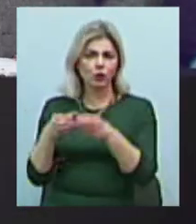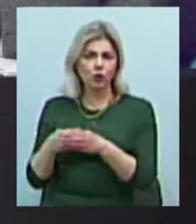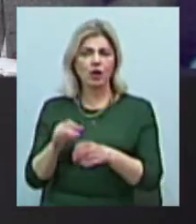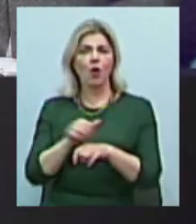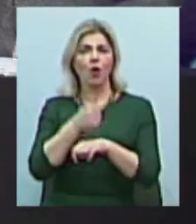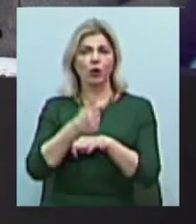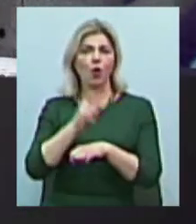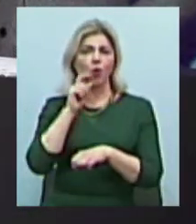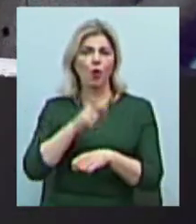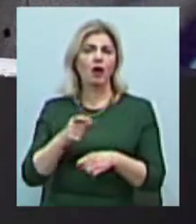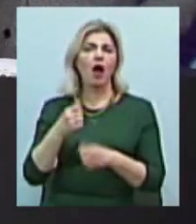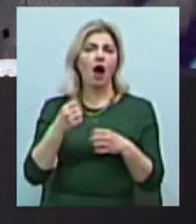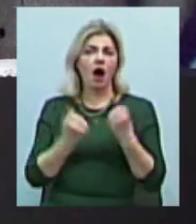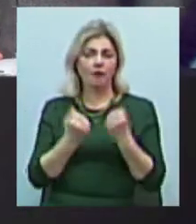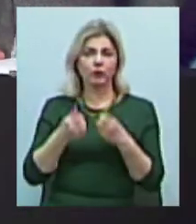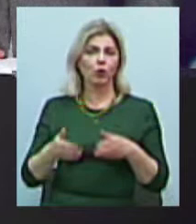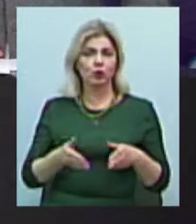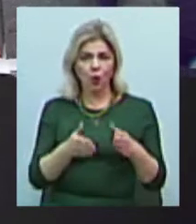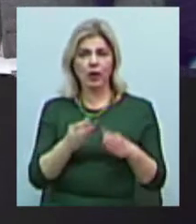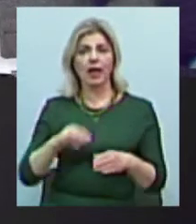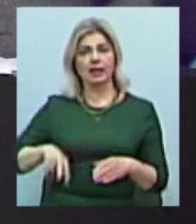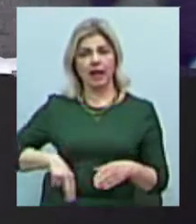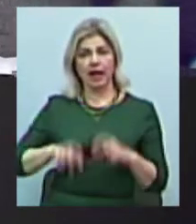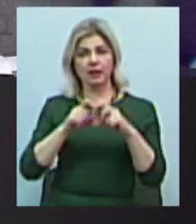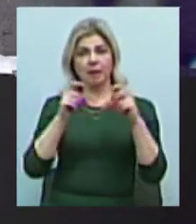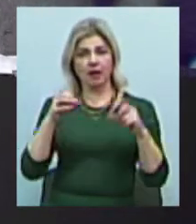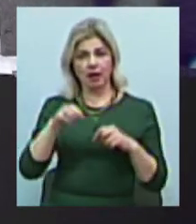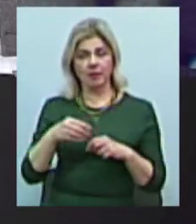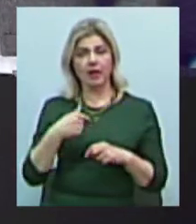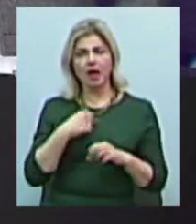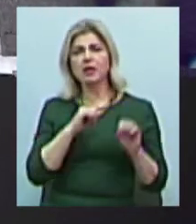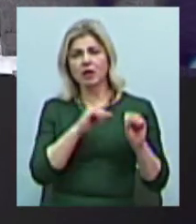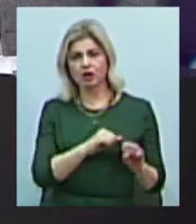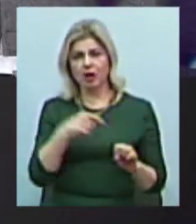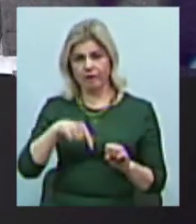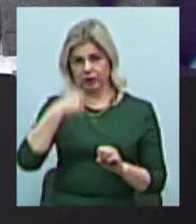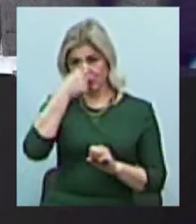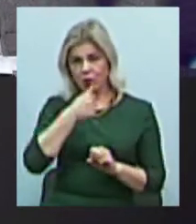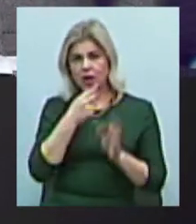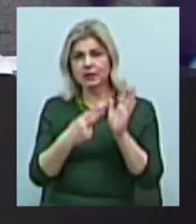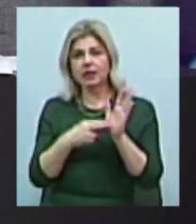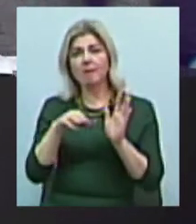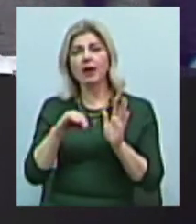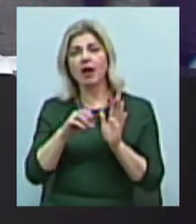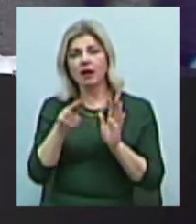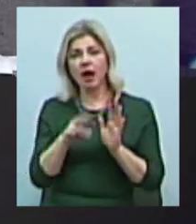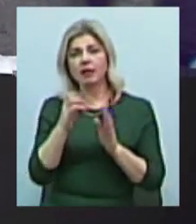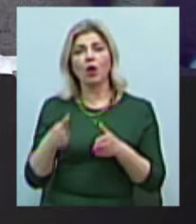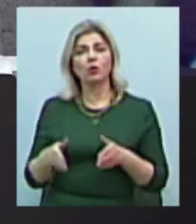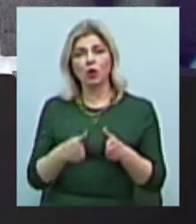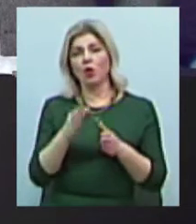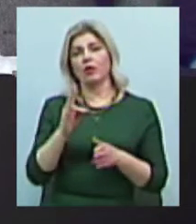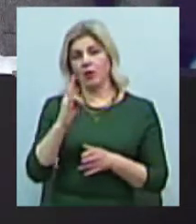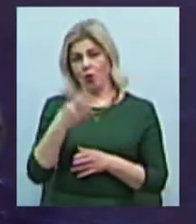голова Укравтодору, директори департаментів. В цьому році я захищав 7 мільярдів. Я просив 7 мільярдів на дороги Миколаївської області. В